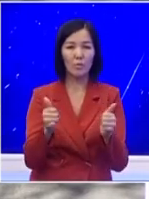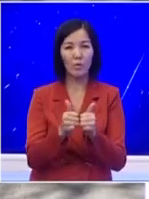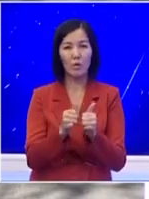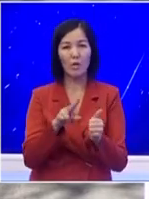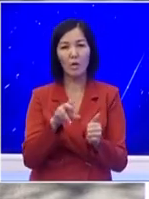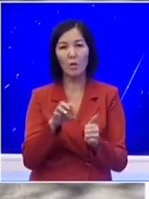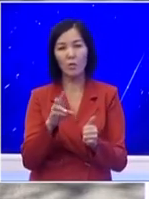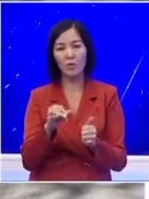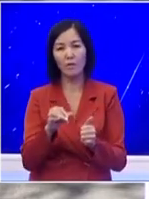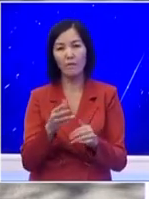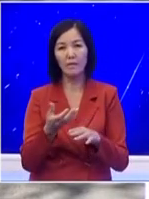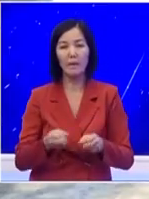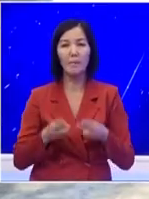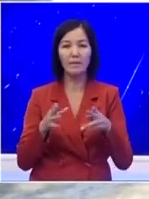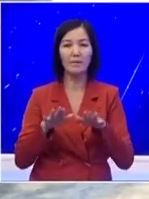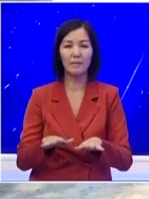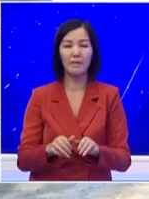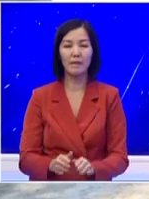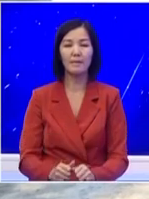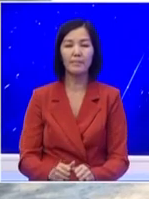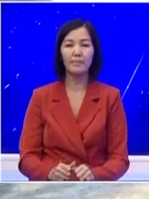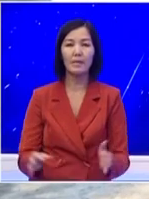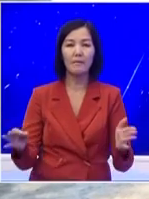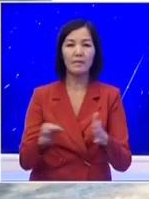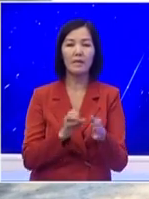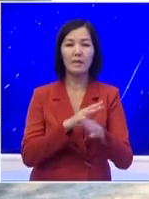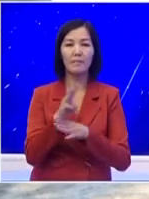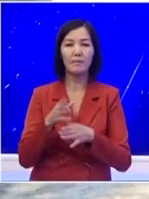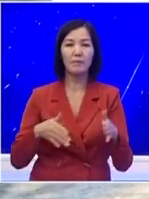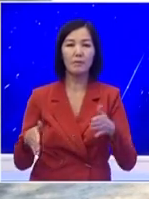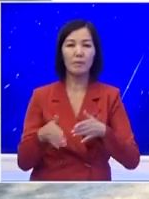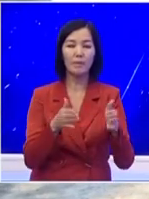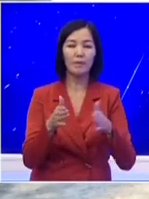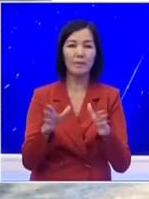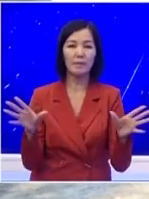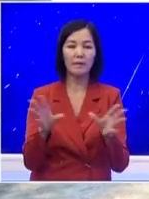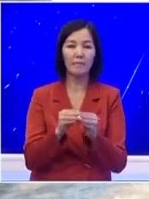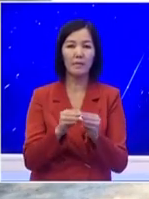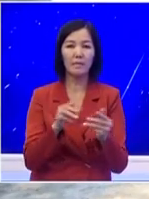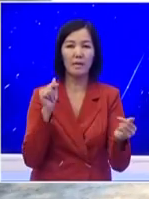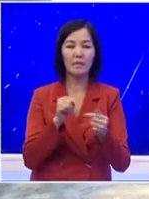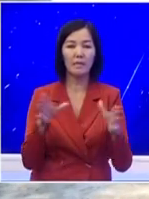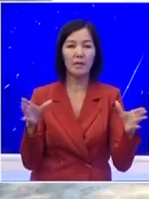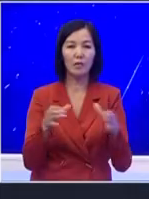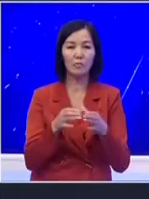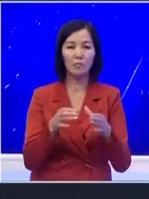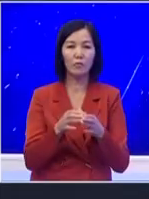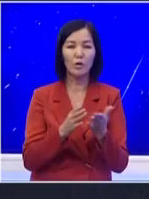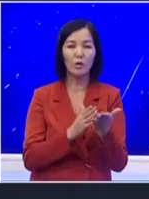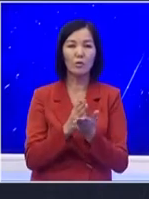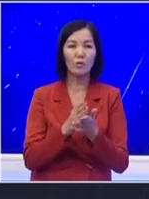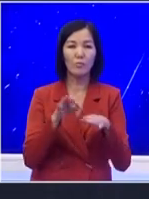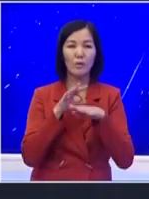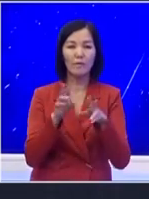и дренажных стоков. В целях обеспечения безопасности дорожного движения совместно со службой антикоррупционной службы по Алматинской области нами